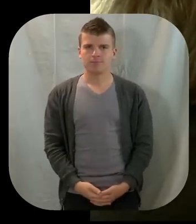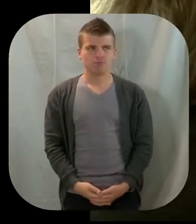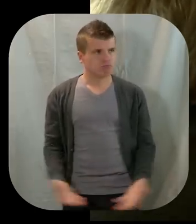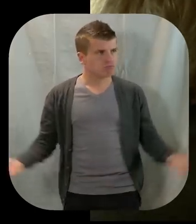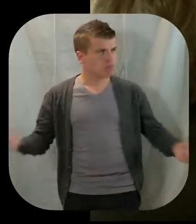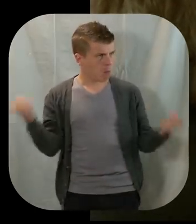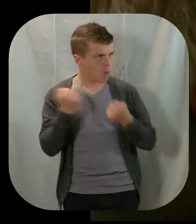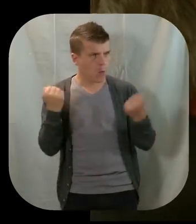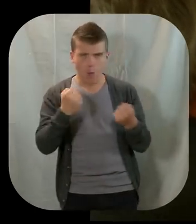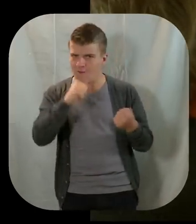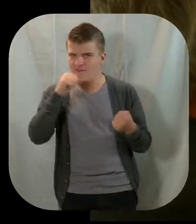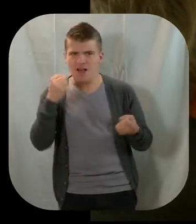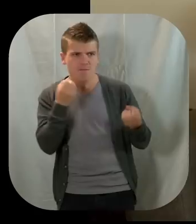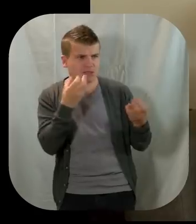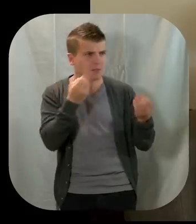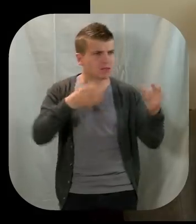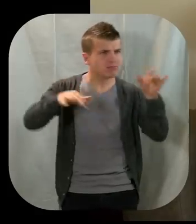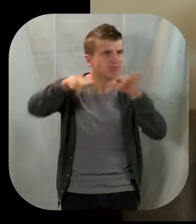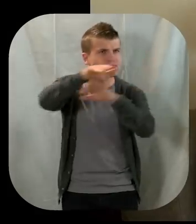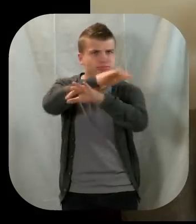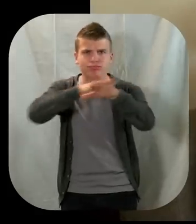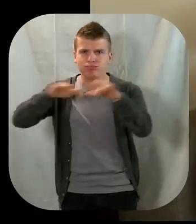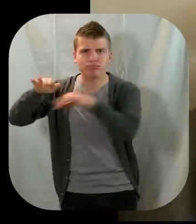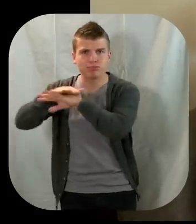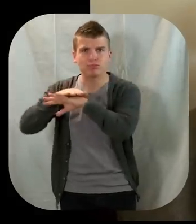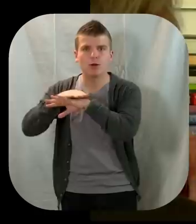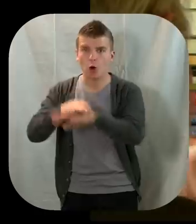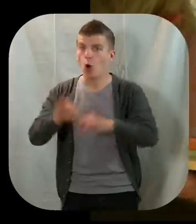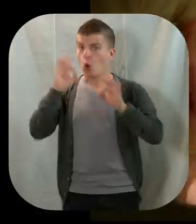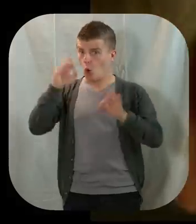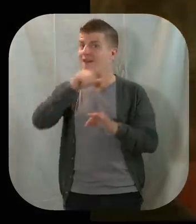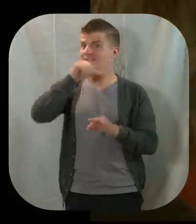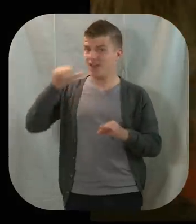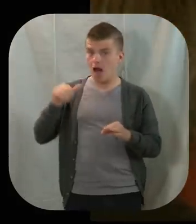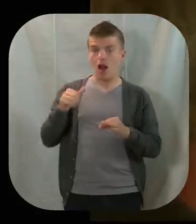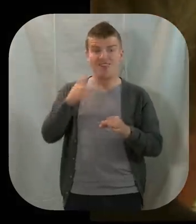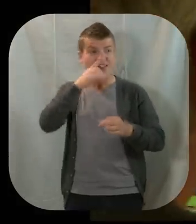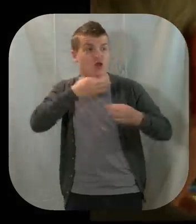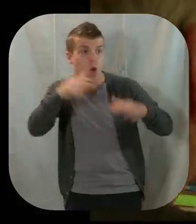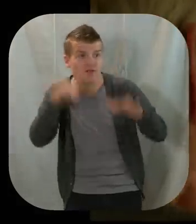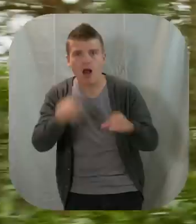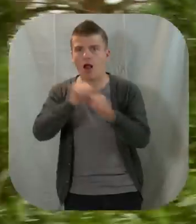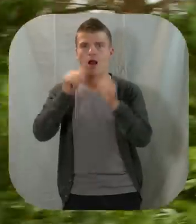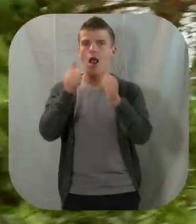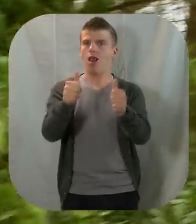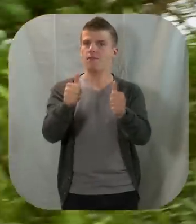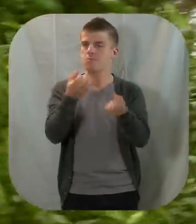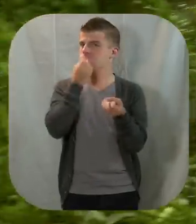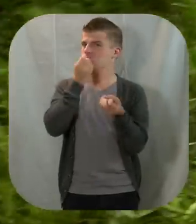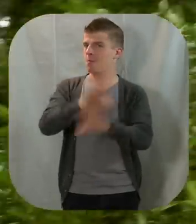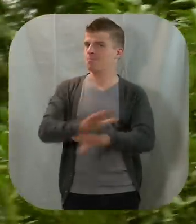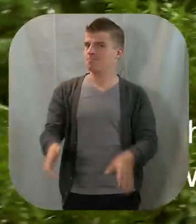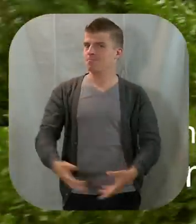Ganz schön was los. Da kann viel passieren. Wie gut, dass so viele bereit sind, in der Not zu helfen. Musik